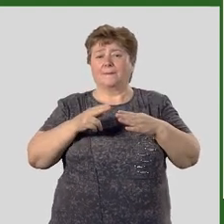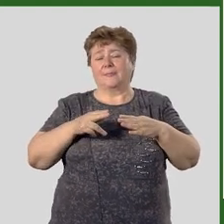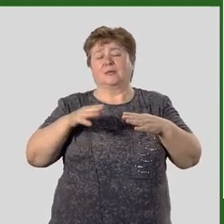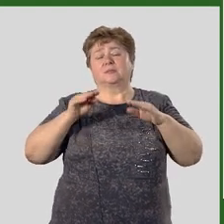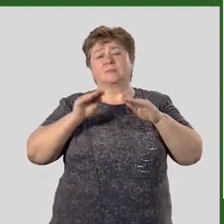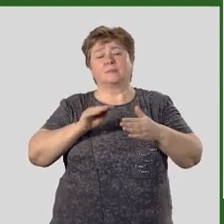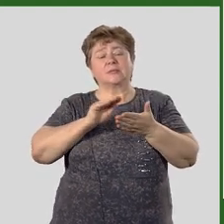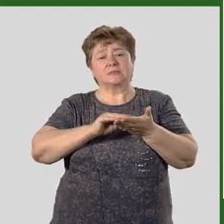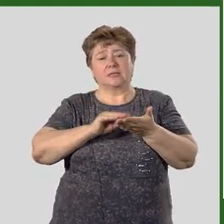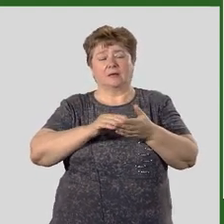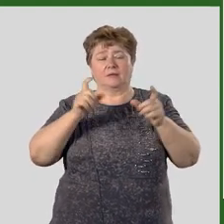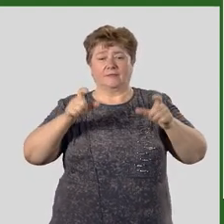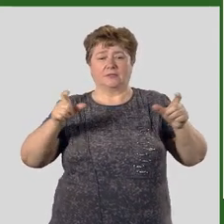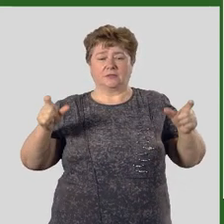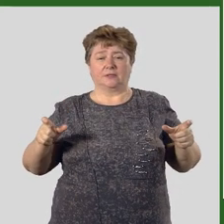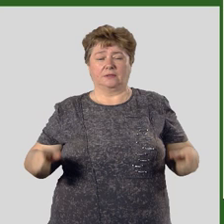постоянного населения.